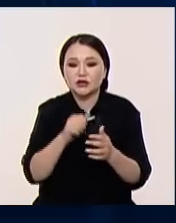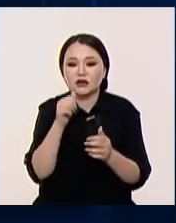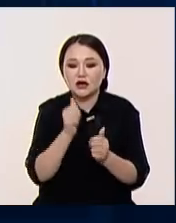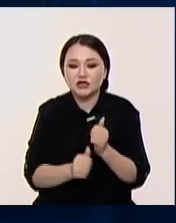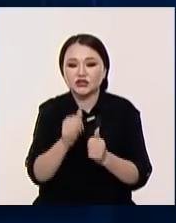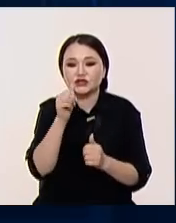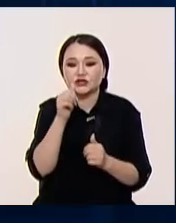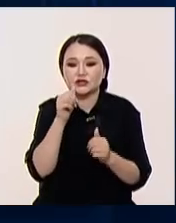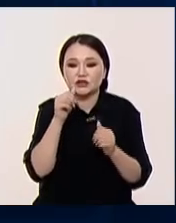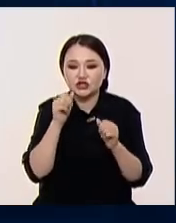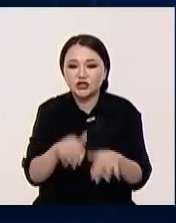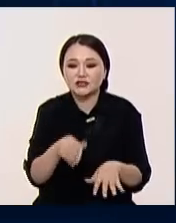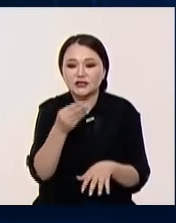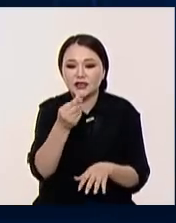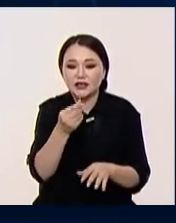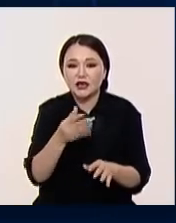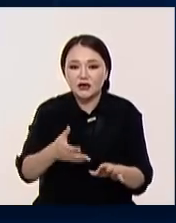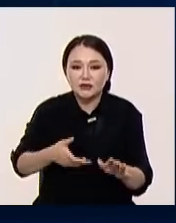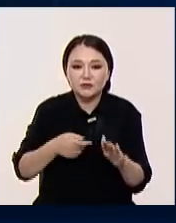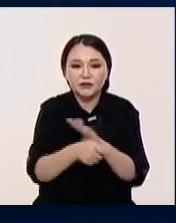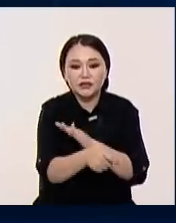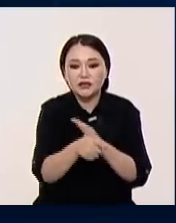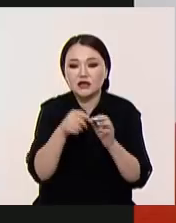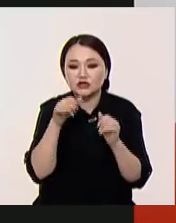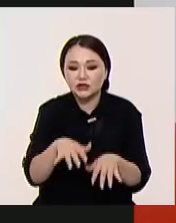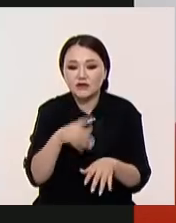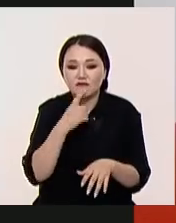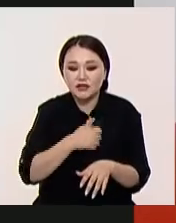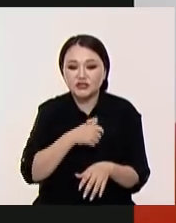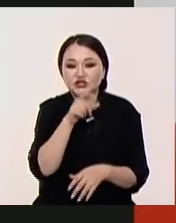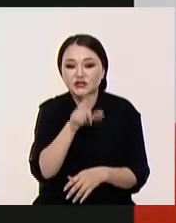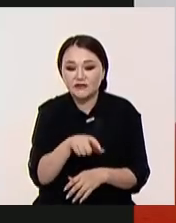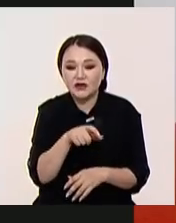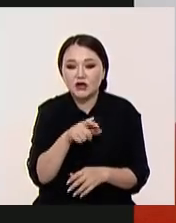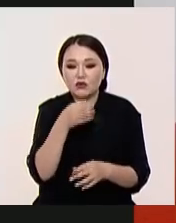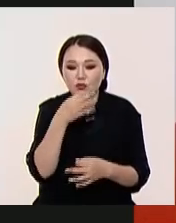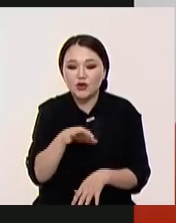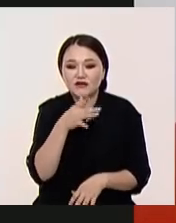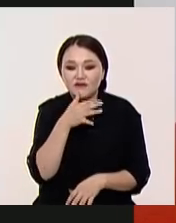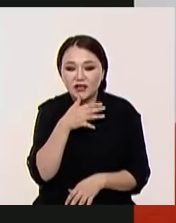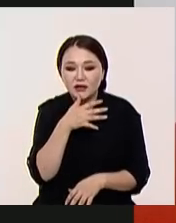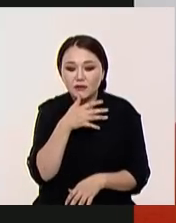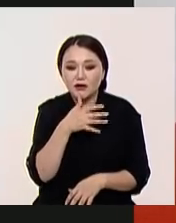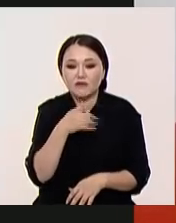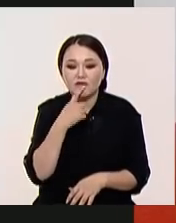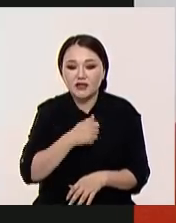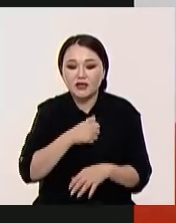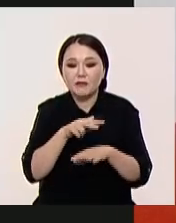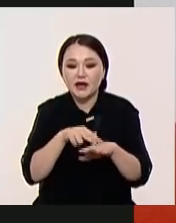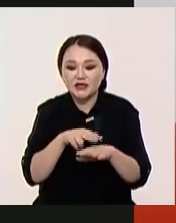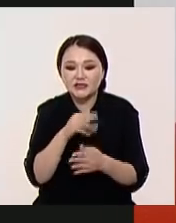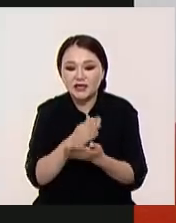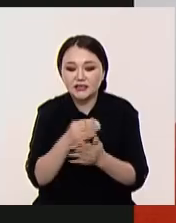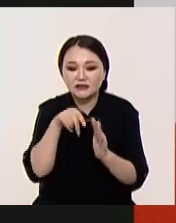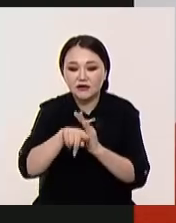ақшамен шешіледі. Мен талай рет көргем, жаңағы негізінде әскерде жүрген сарбаз кез келген уақытта военный полиция деген бар,